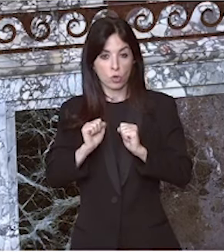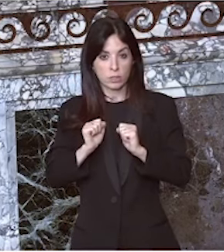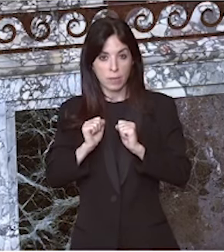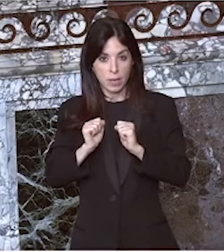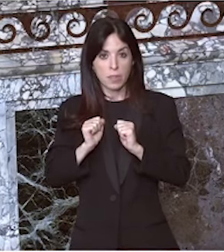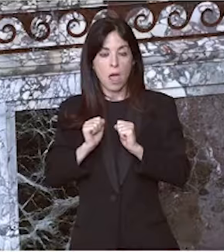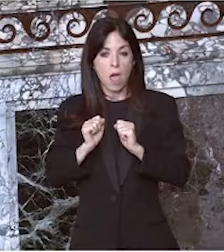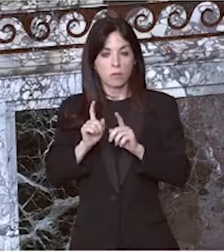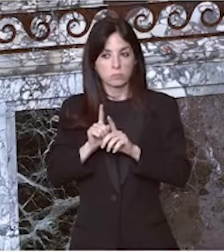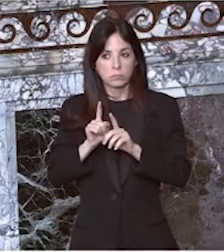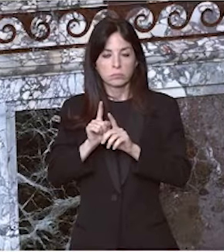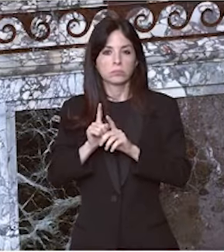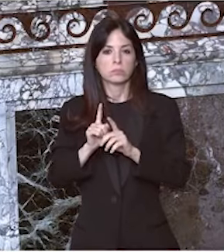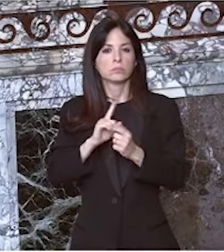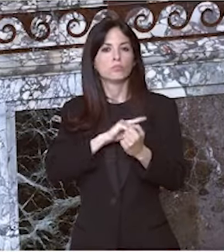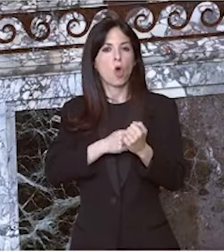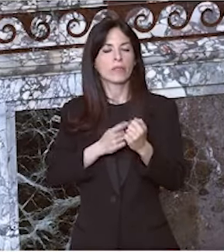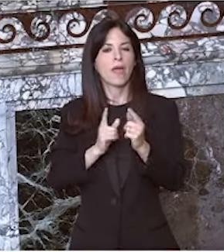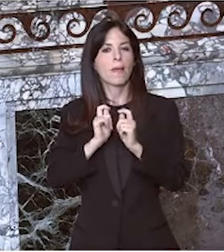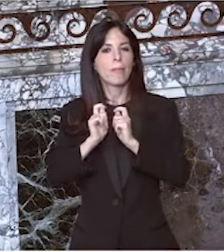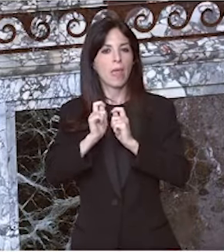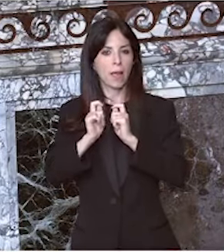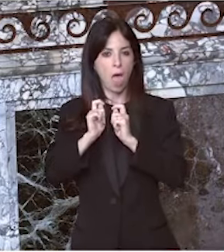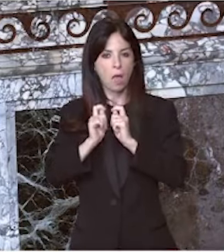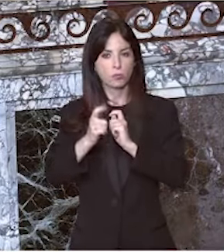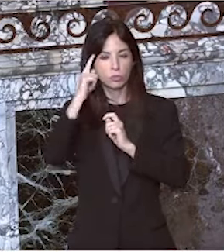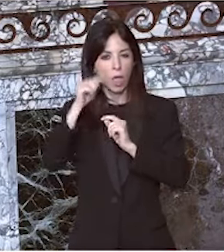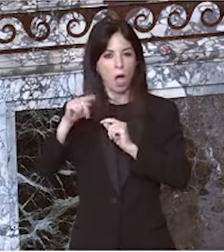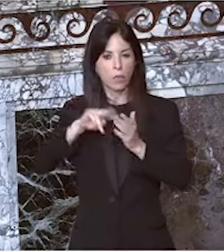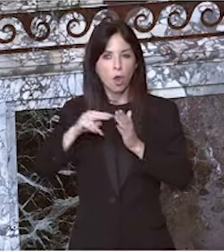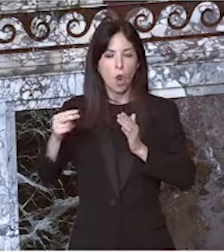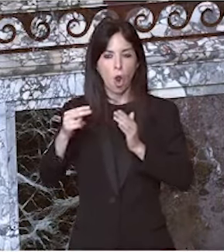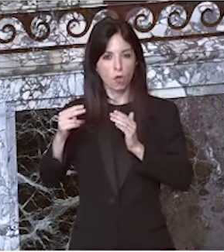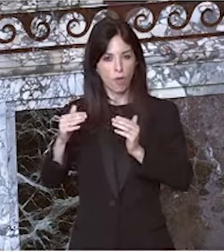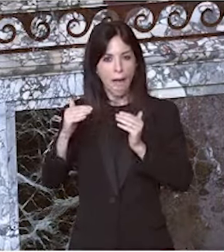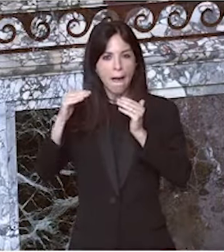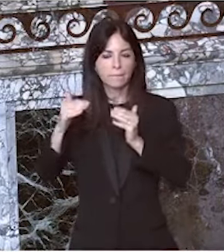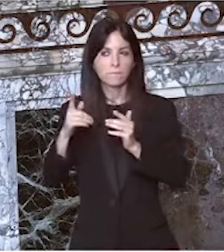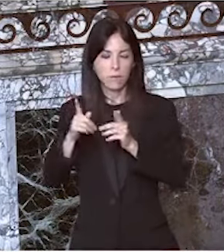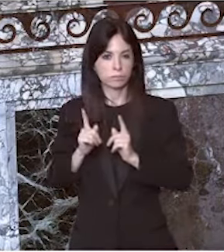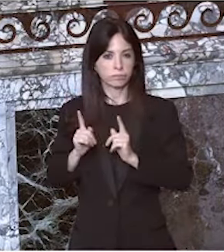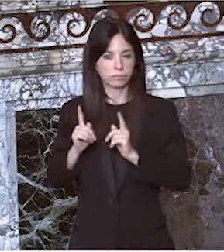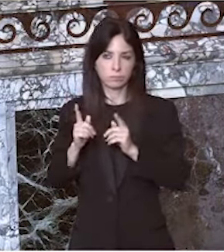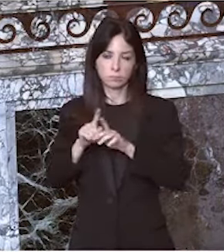di contrastare il potere di mercato dei giganti tecnologici esteri.